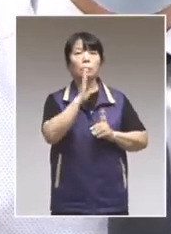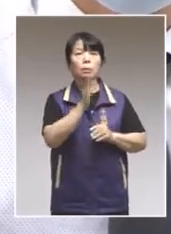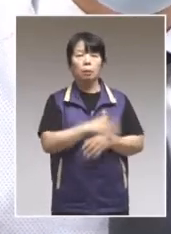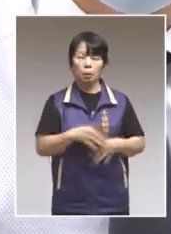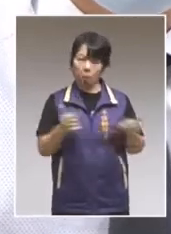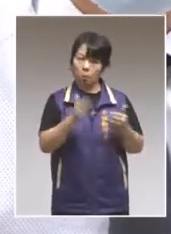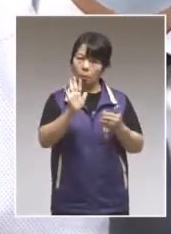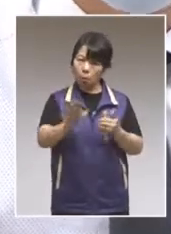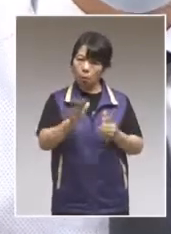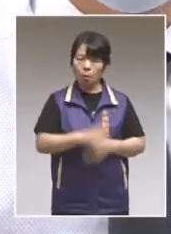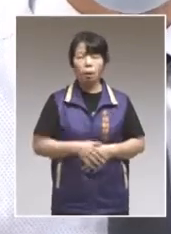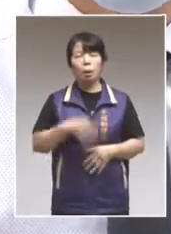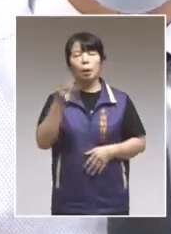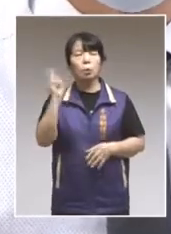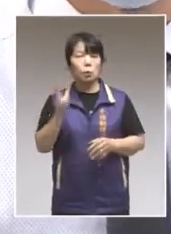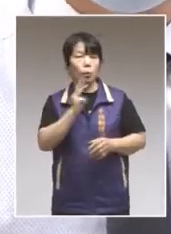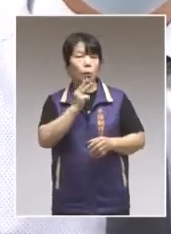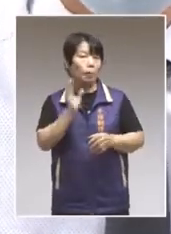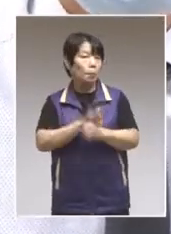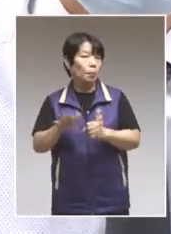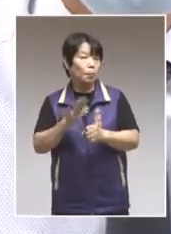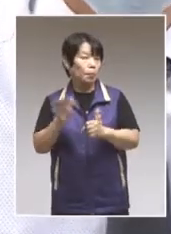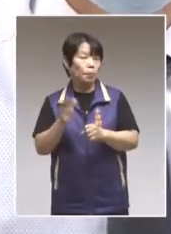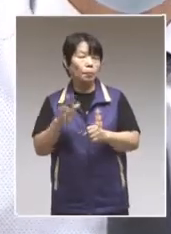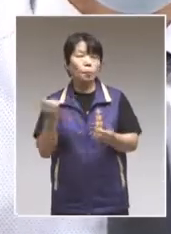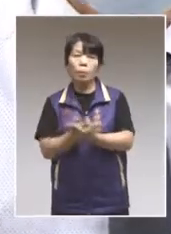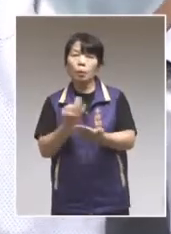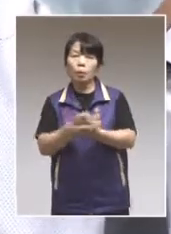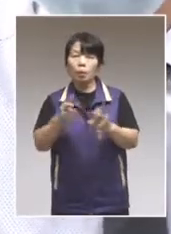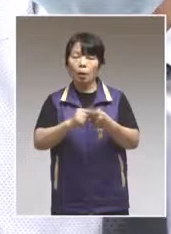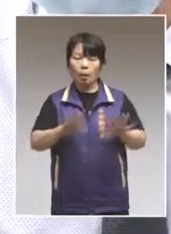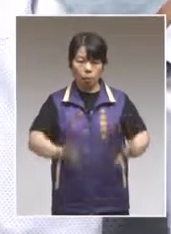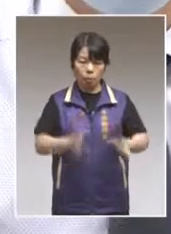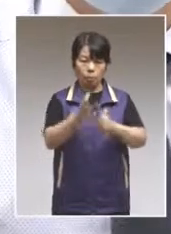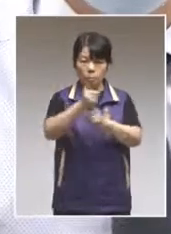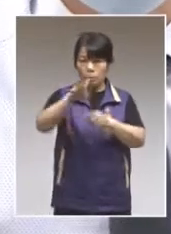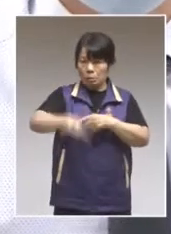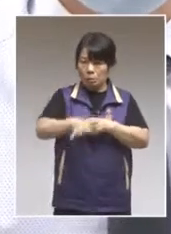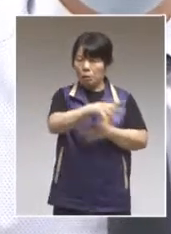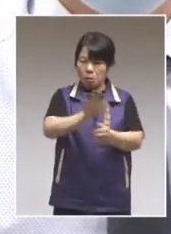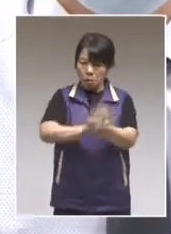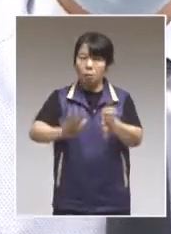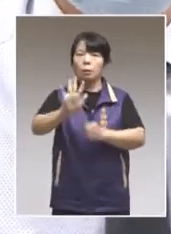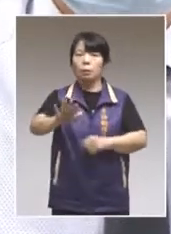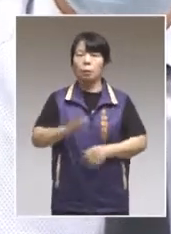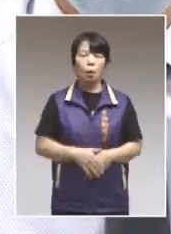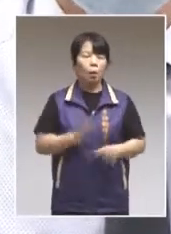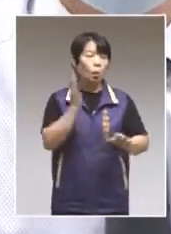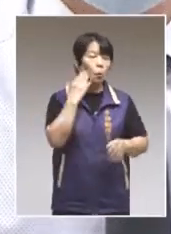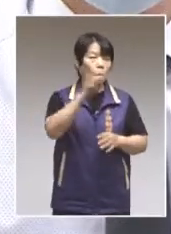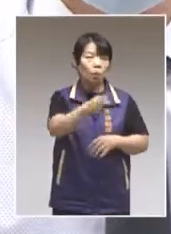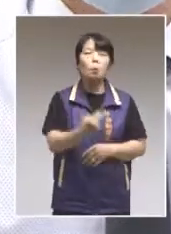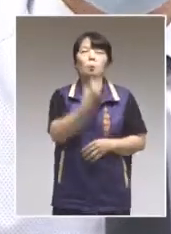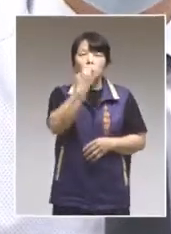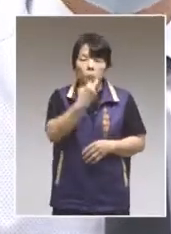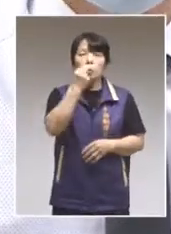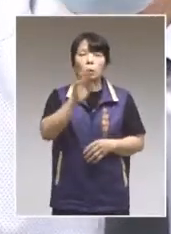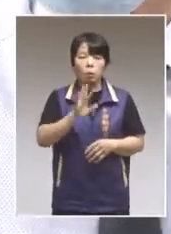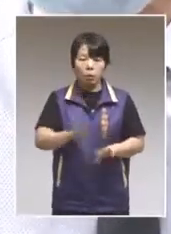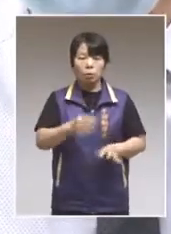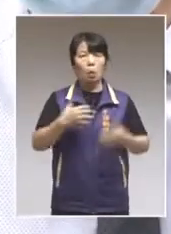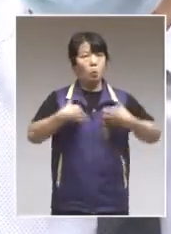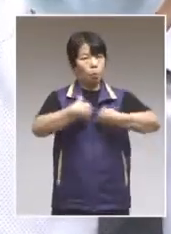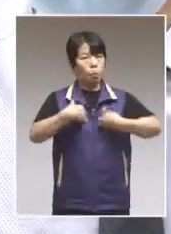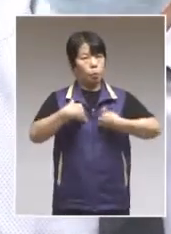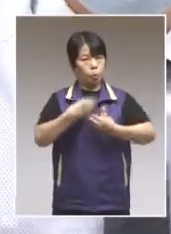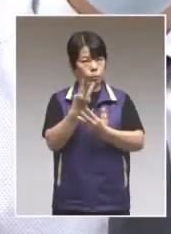表示说他可能这个病毒侵犯到中枢神经都有可能。哦，那如果这个孩子有呼吸急促，表示说这个孩子肺部